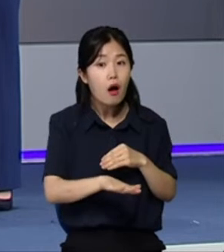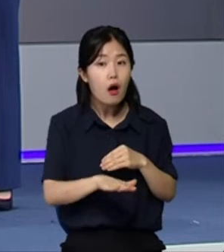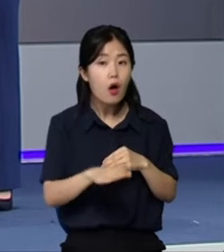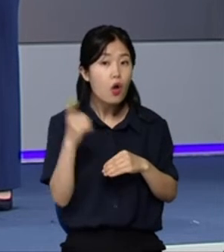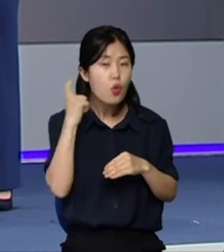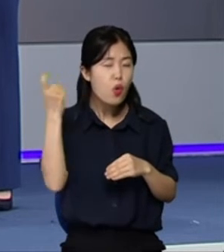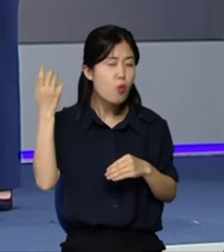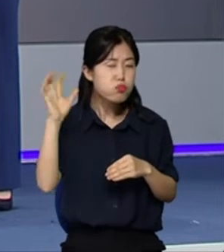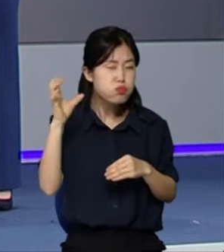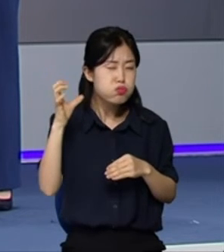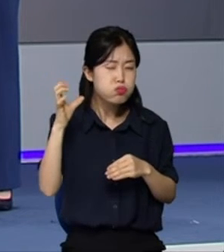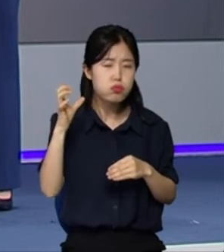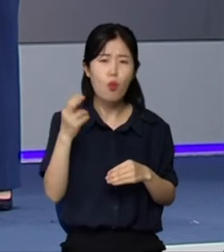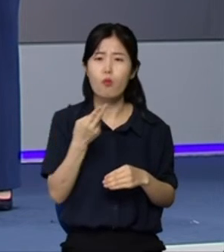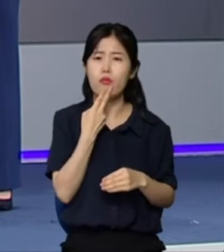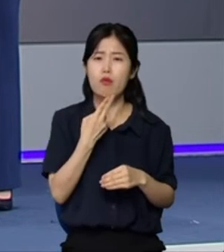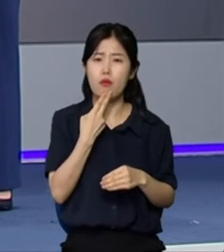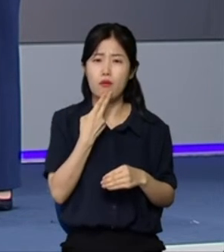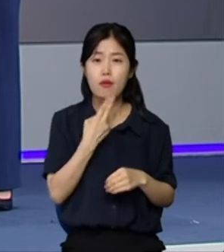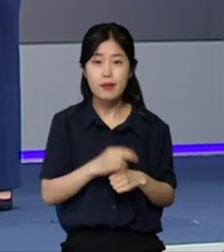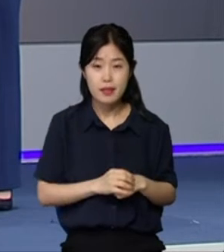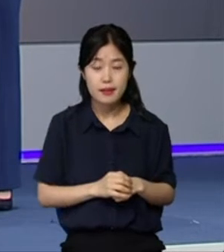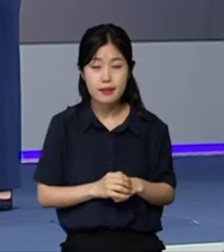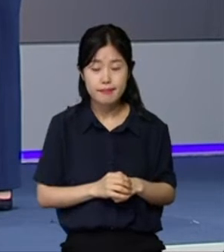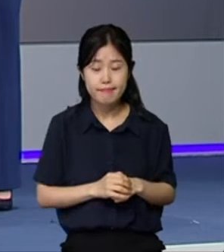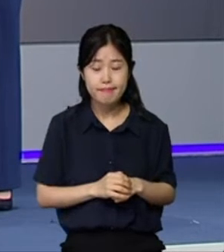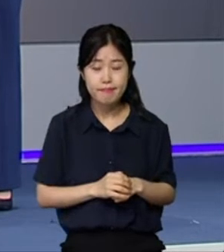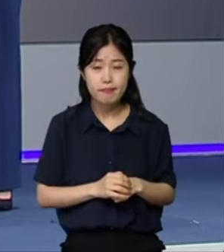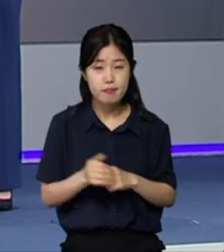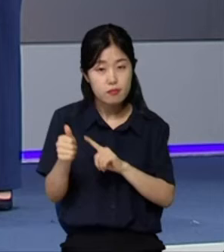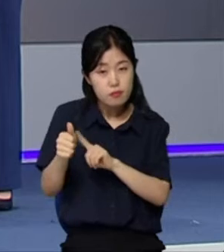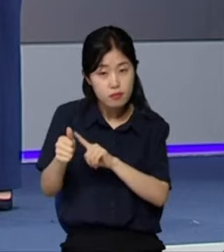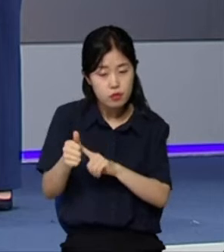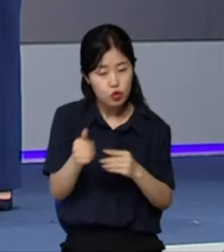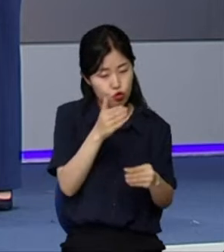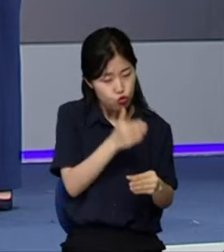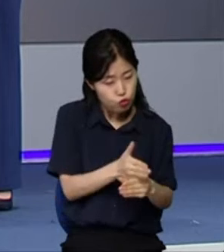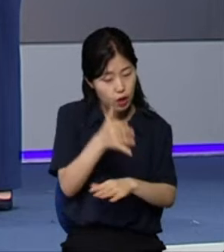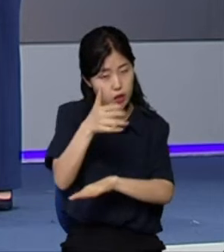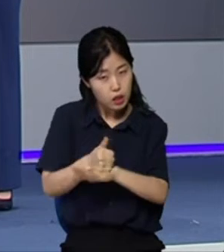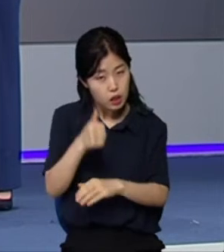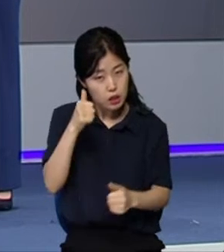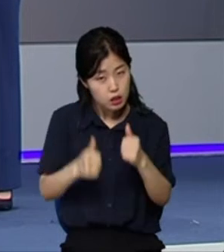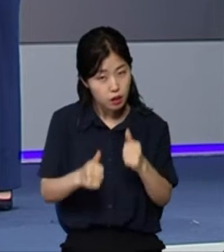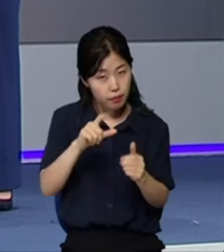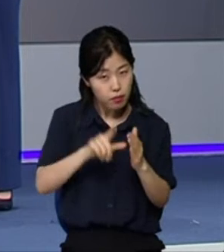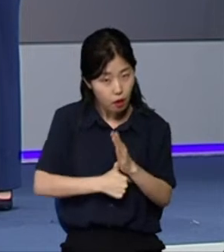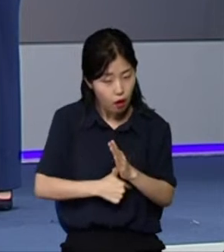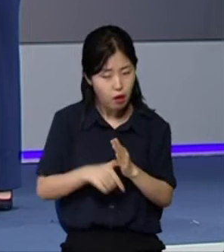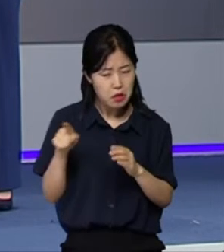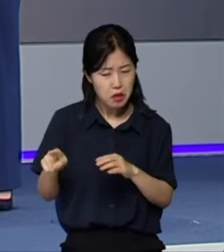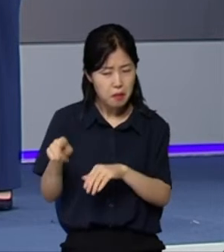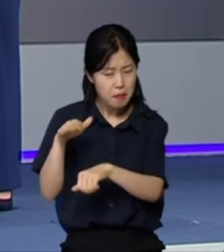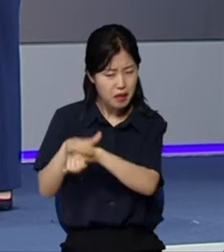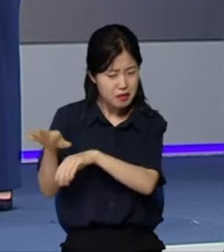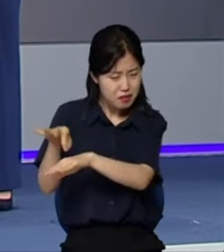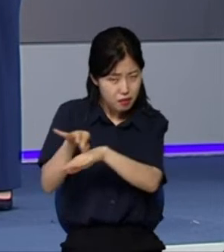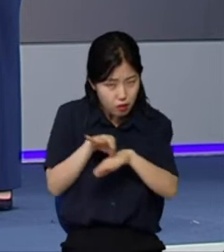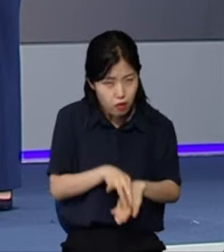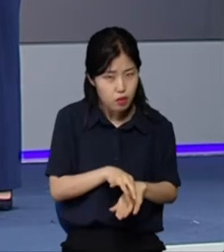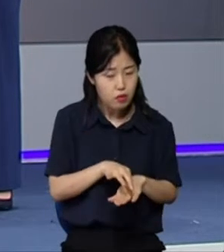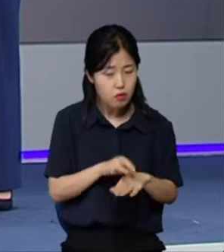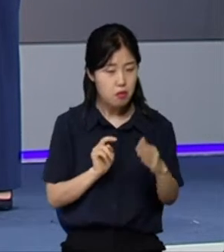또한 한 번도 작동하지 않았습니다 이들이 중간 기말고사 기간 동안 이 같은 방식으로 교무실에